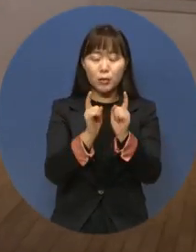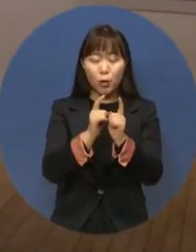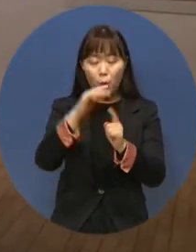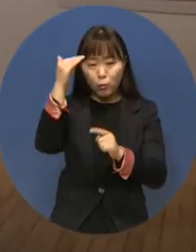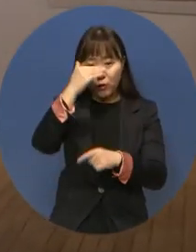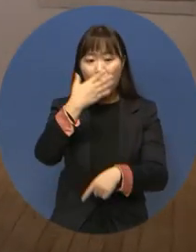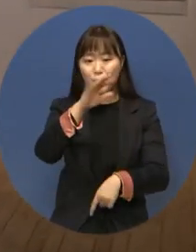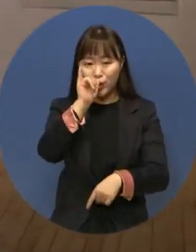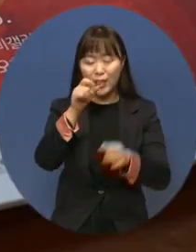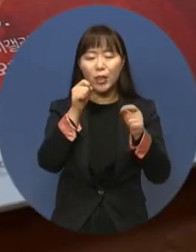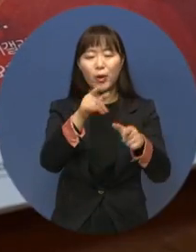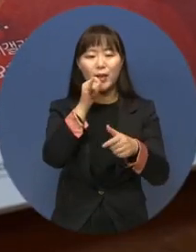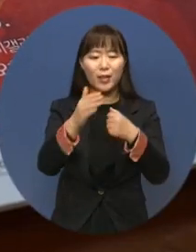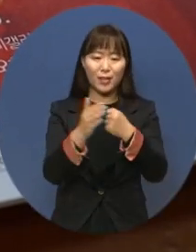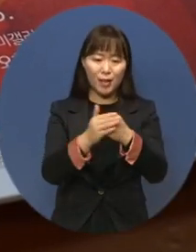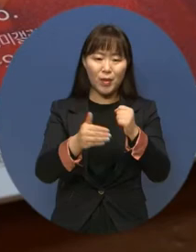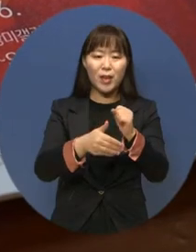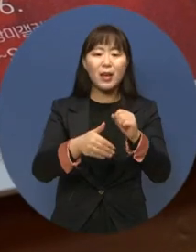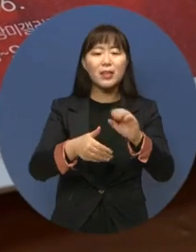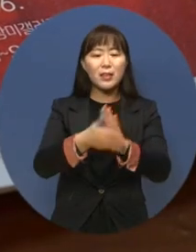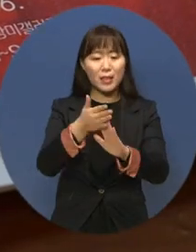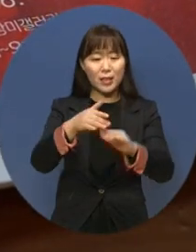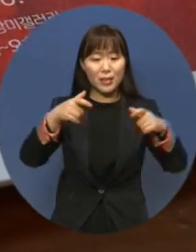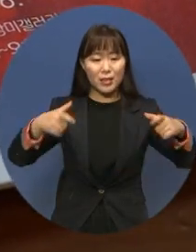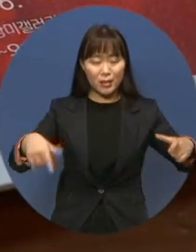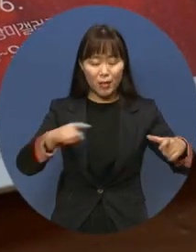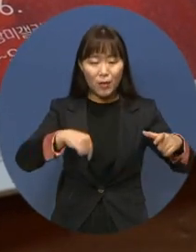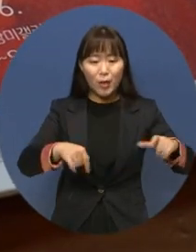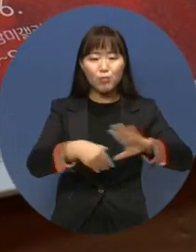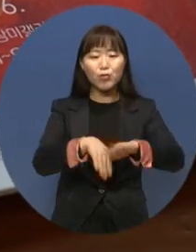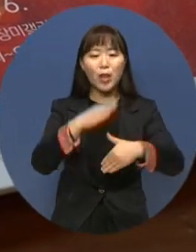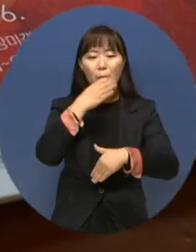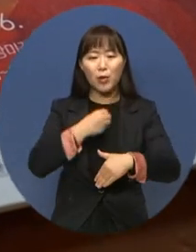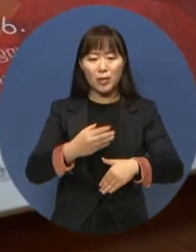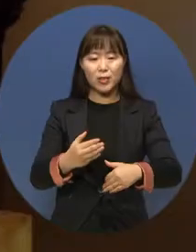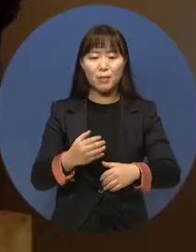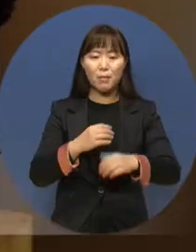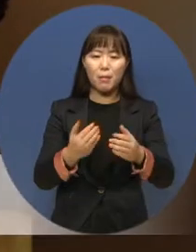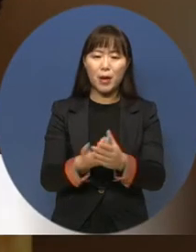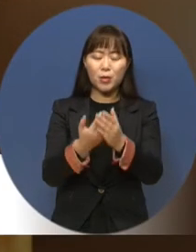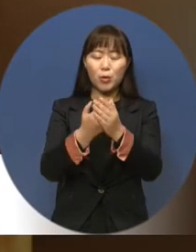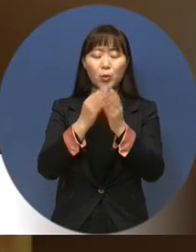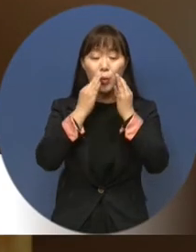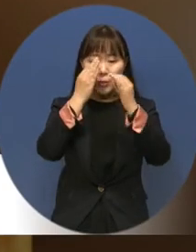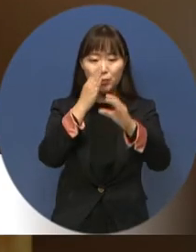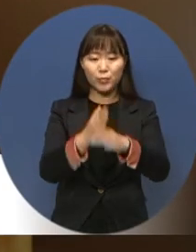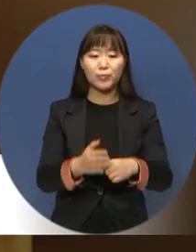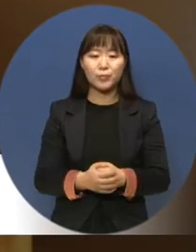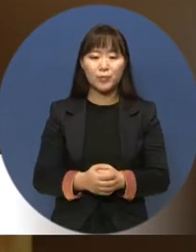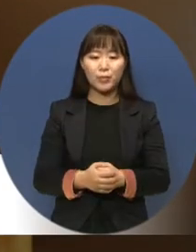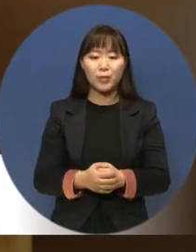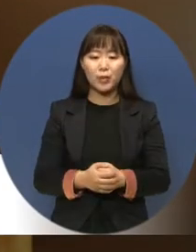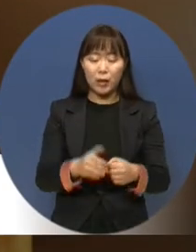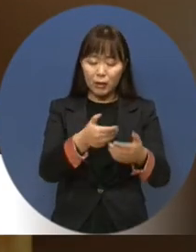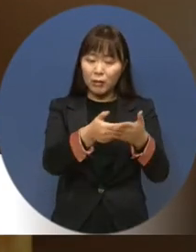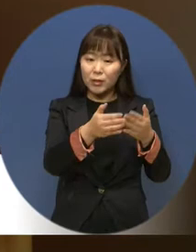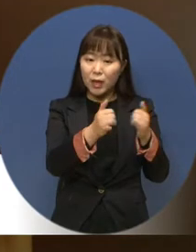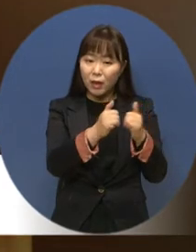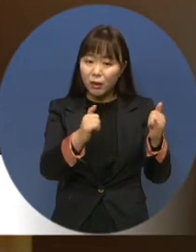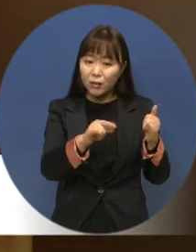있는 기회를 제공해 시의 문화복지 활성화에 힘쓰고 있습니다. 작가는 사실은